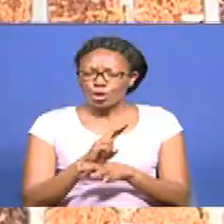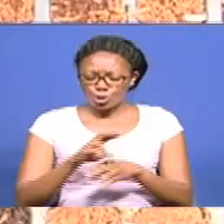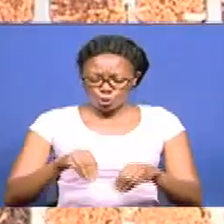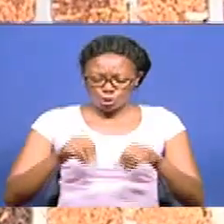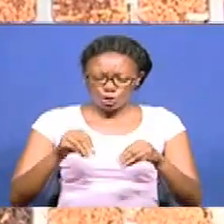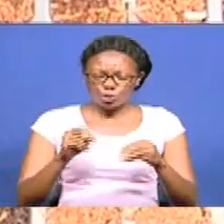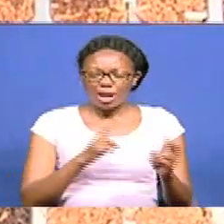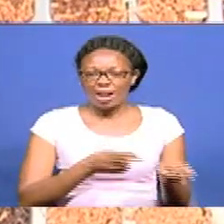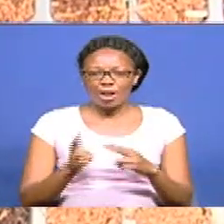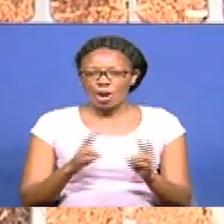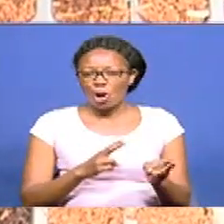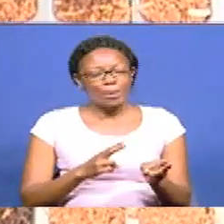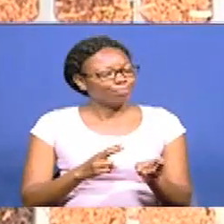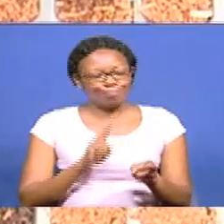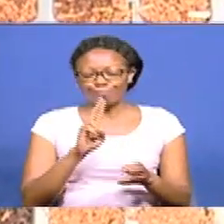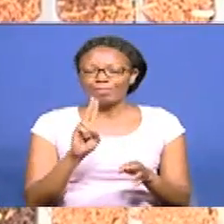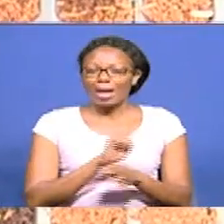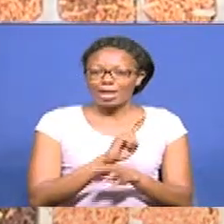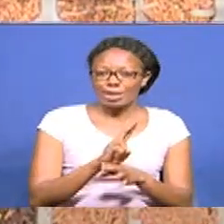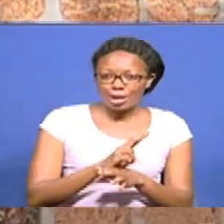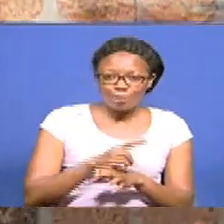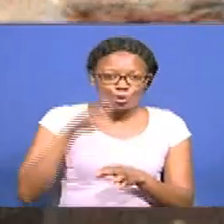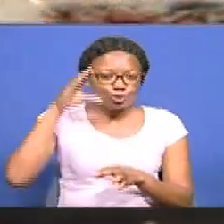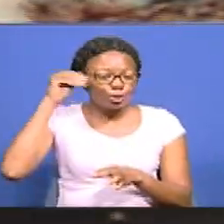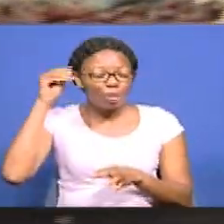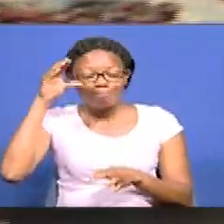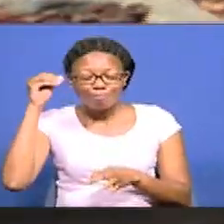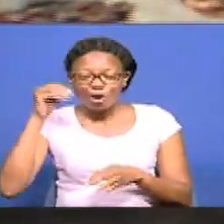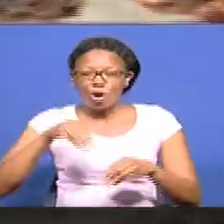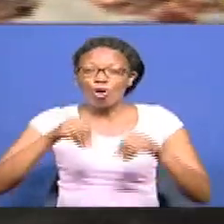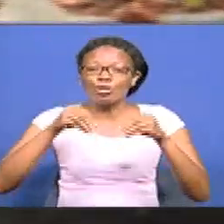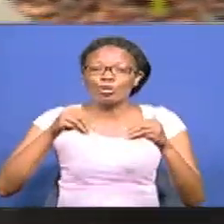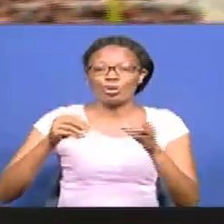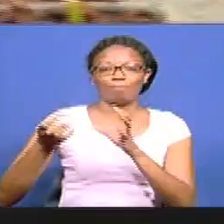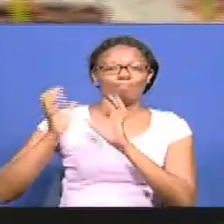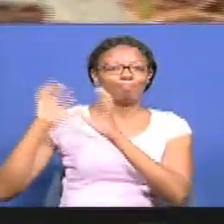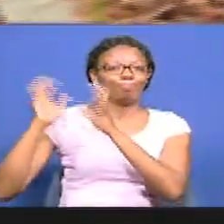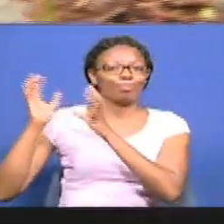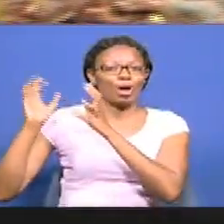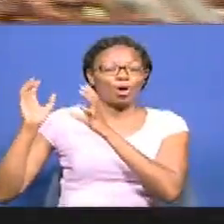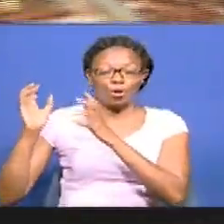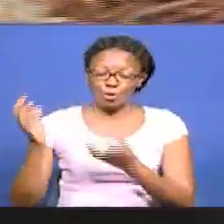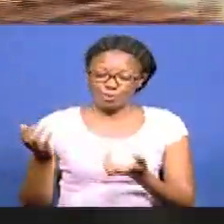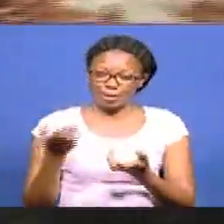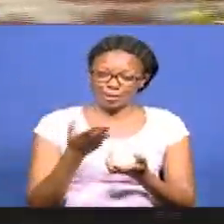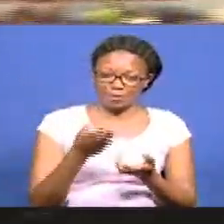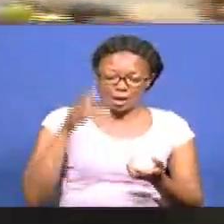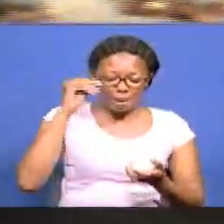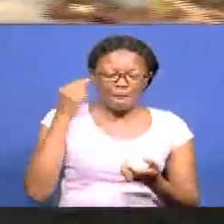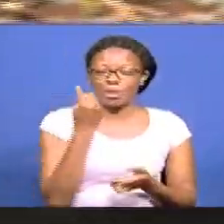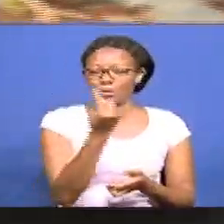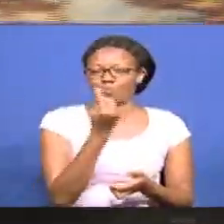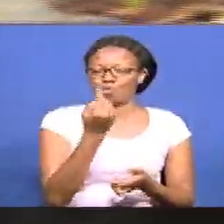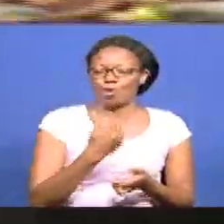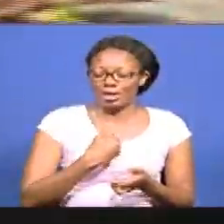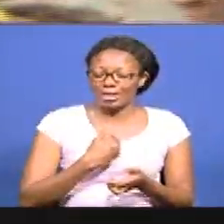huo hutoka Mombasa, kwani hupatikana kutoka kwa mafuvu ya nazi, kimombo ukiitwa coco pit.